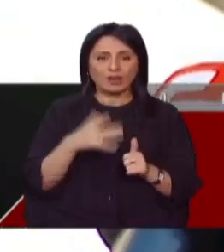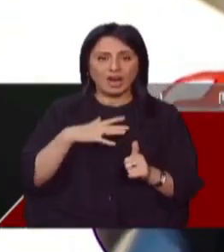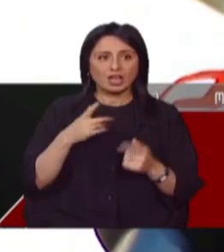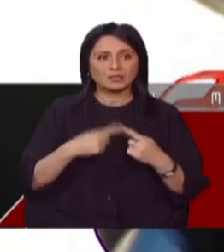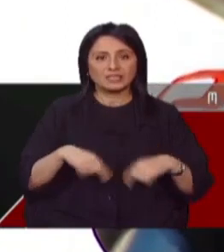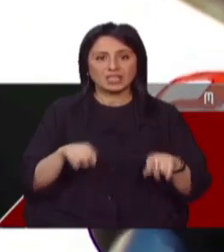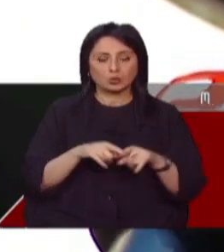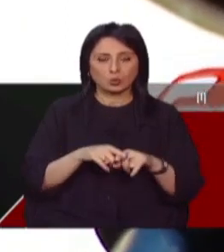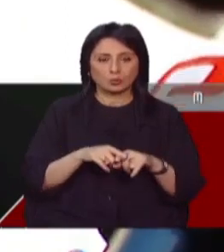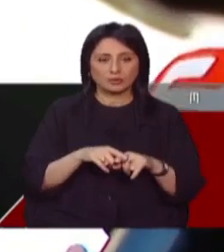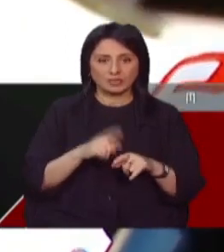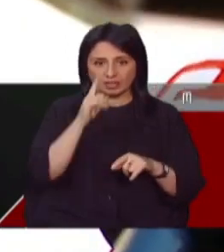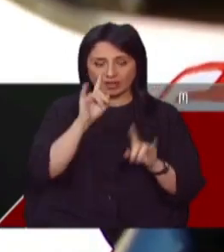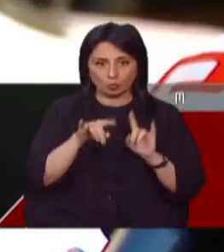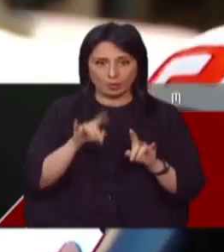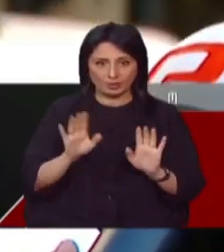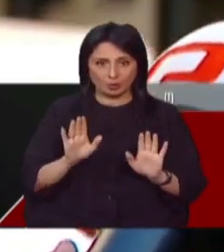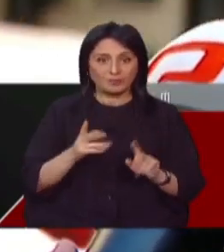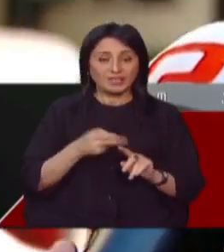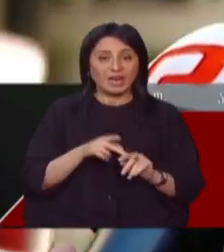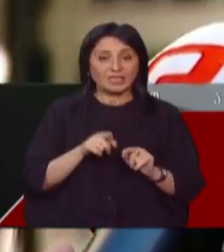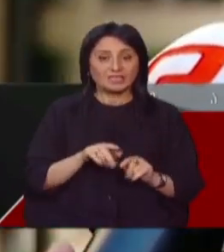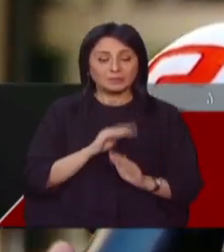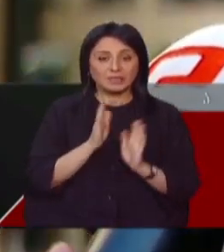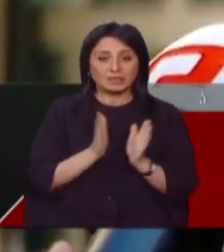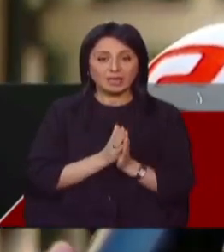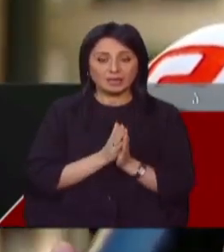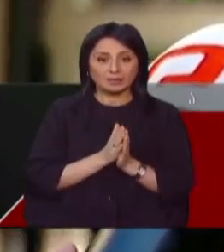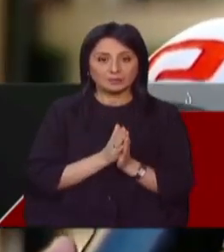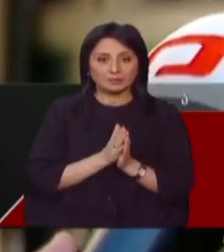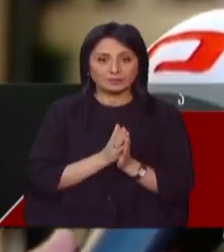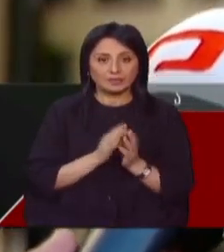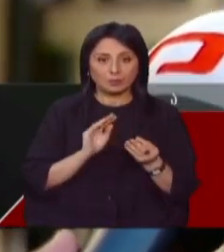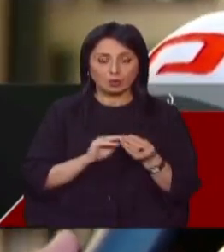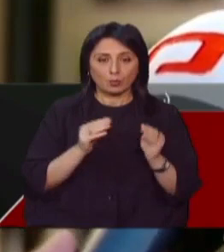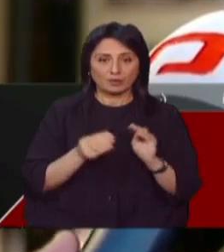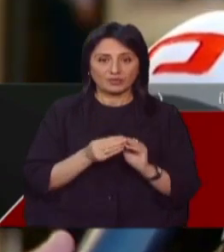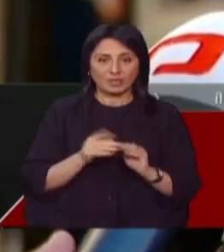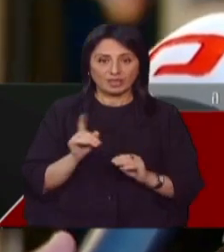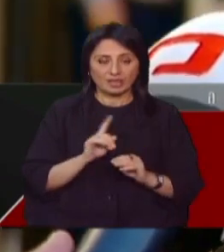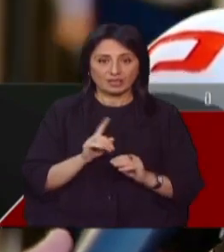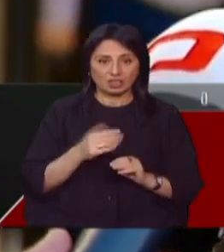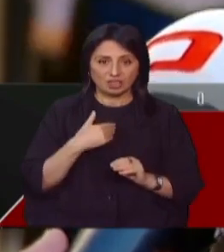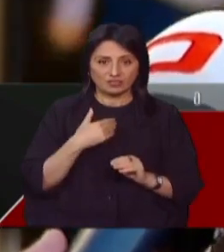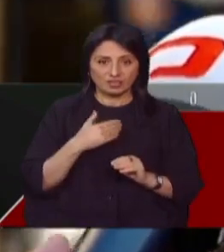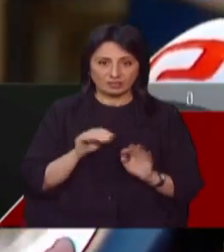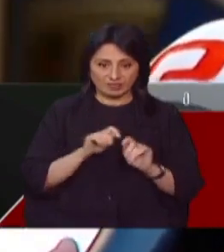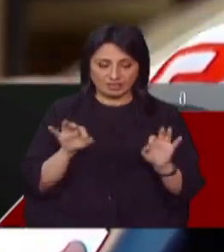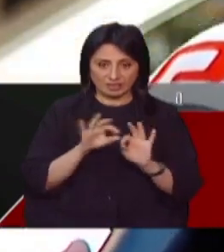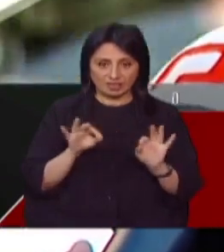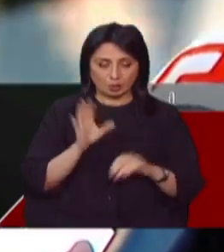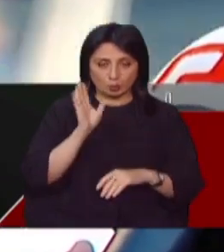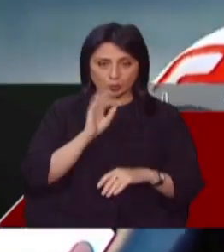ქართულ საზოგადოებას ვატყუებდიო. აი ეს არის მთელი პრობლემა და რასაც ჩვენ ვხსნიდით, რომ